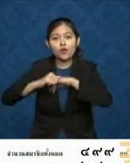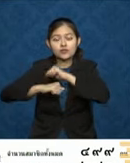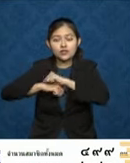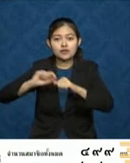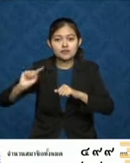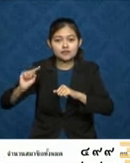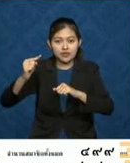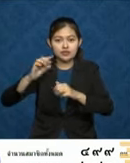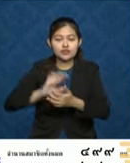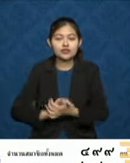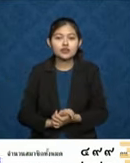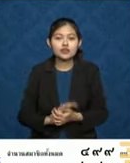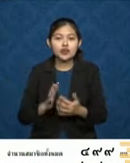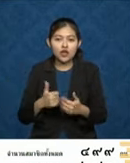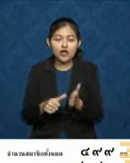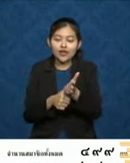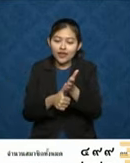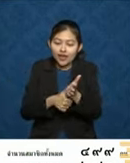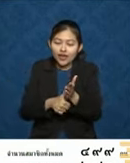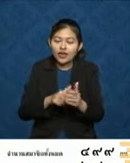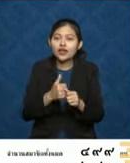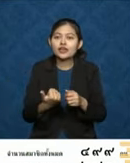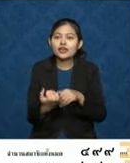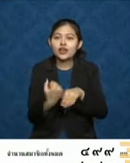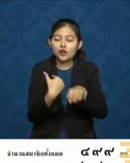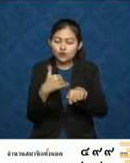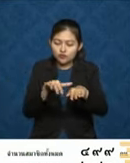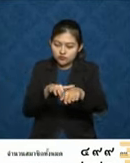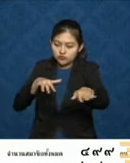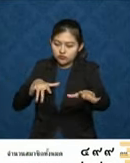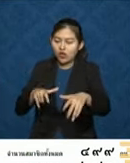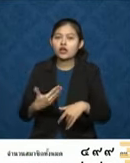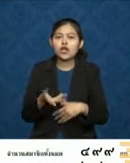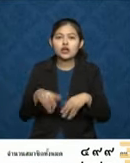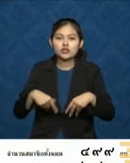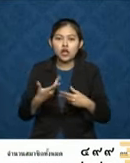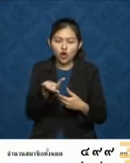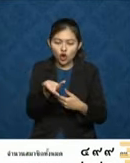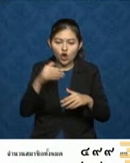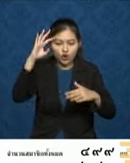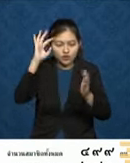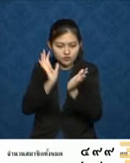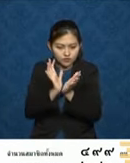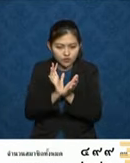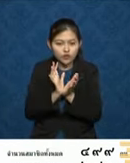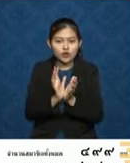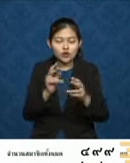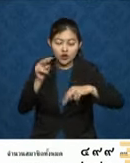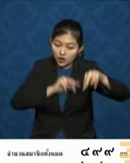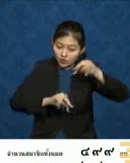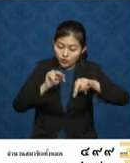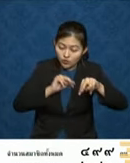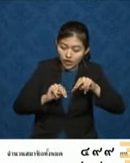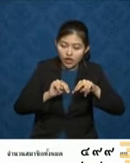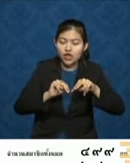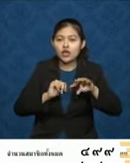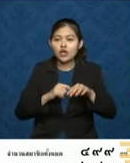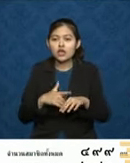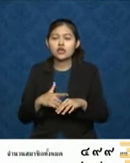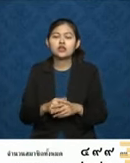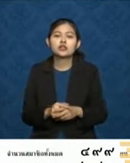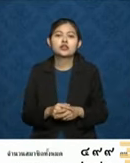แก้ปัญหาความหนาแน่นของกจรเบื้องต้นก็ขอให้มีเจ้าหน้าที่คอยดำเนินความสะดวกคอยดูแลเวลาเดินรถนะครับและให้